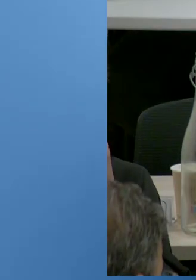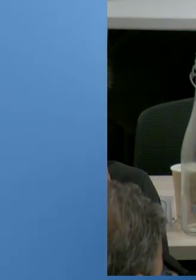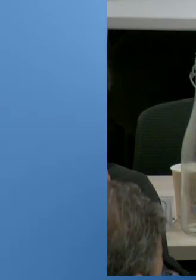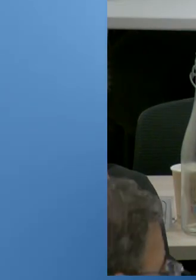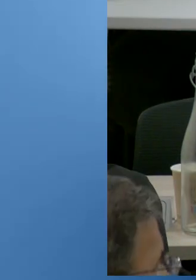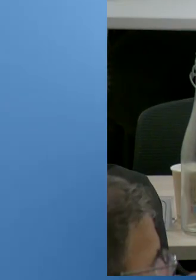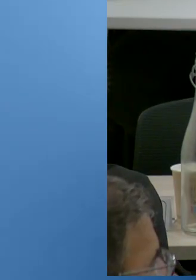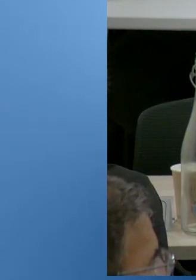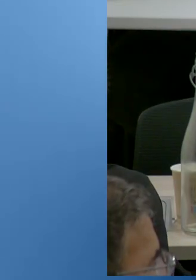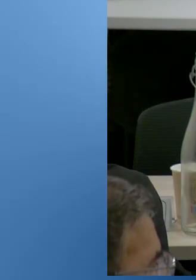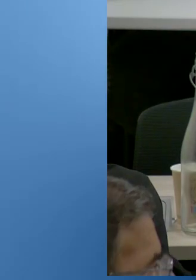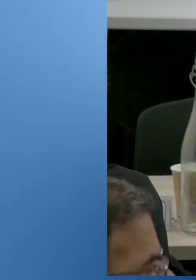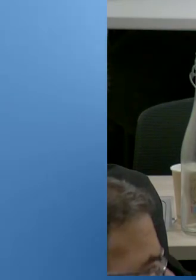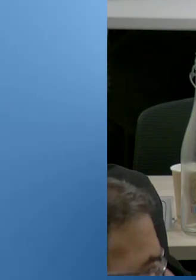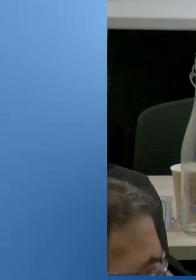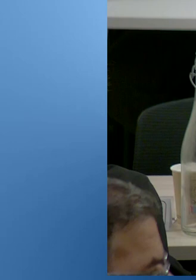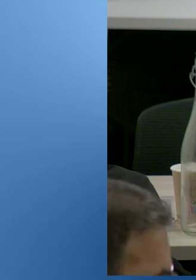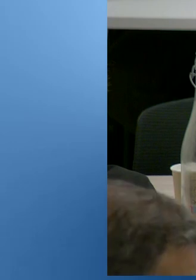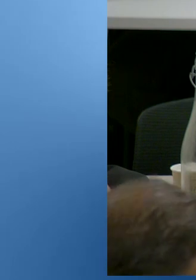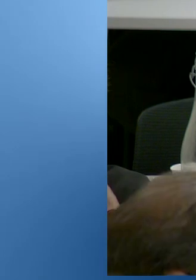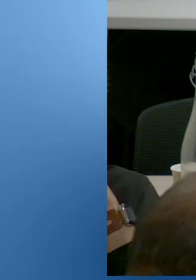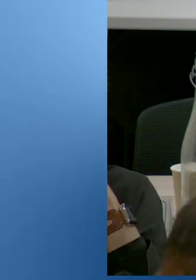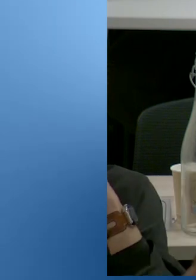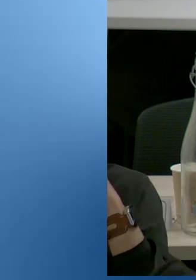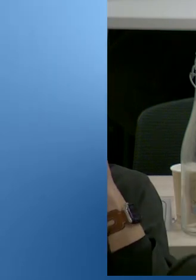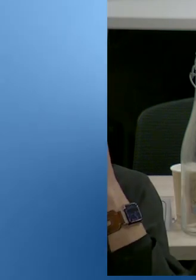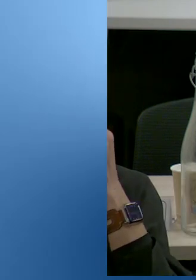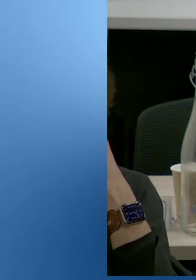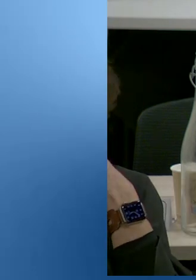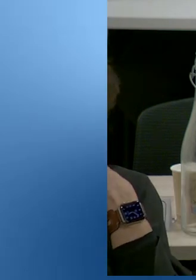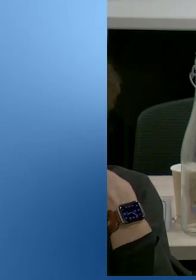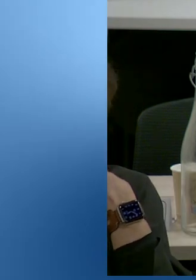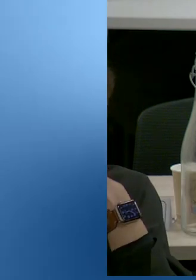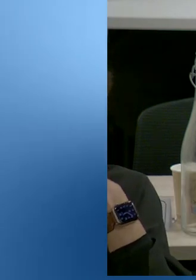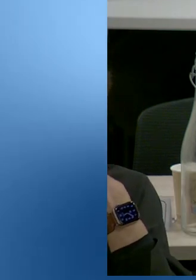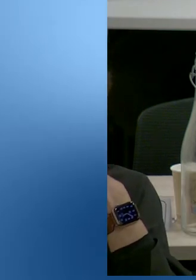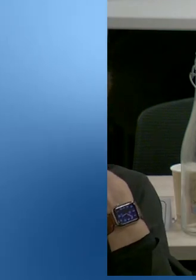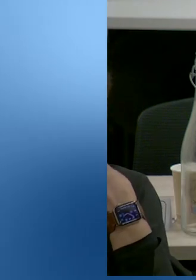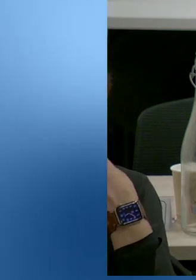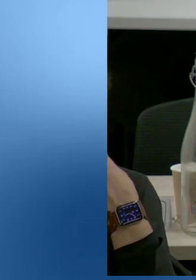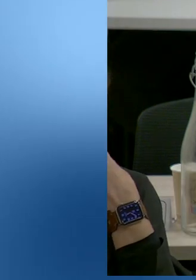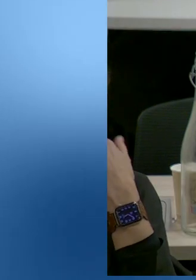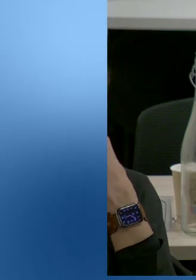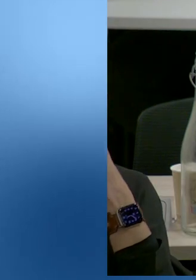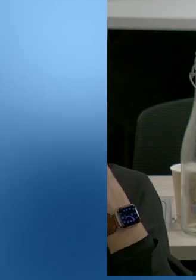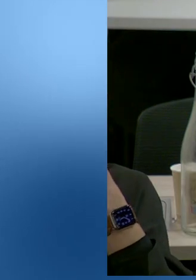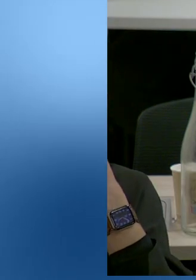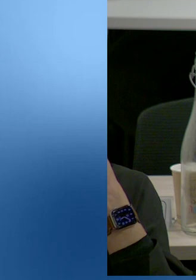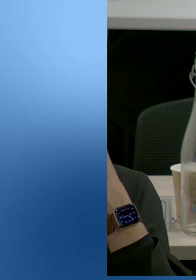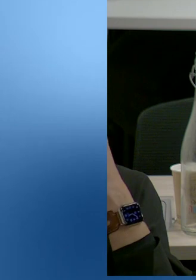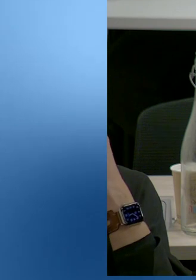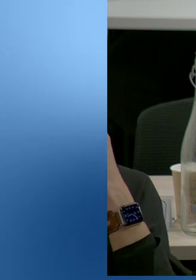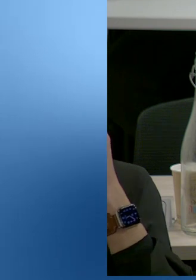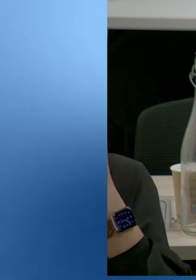dénomination faite pour Jacques Chirac pour Simon veille mais également pour Samuel don actualité la nécessité de ne